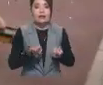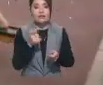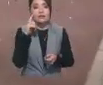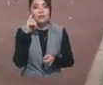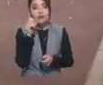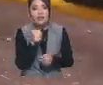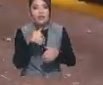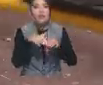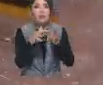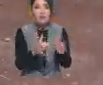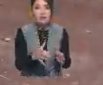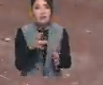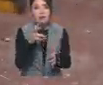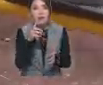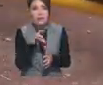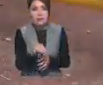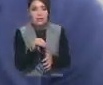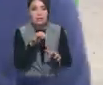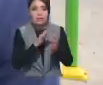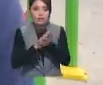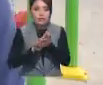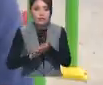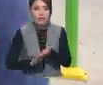мусорные контейнеры, что очень важно для чистоты.